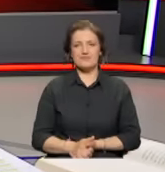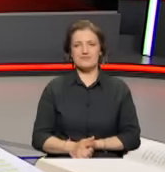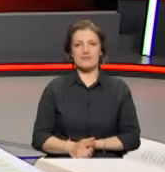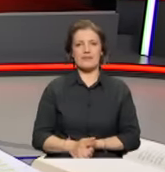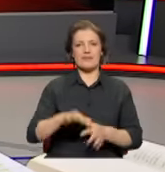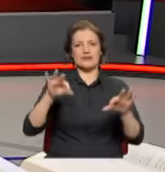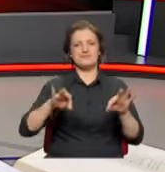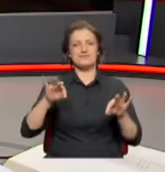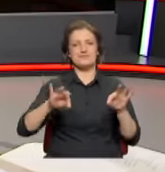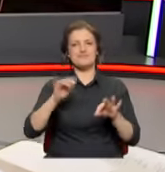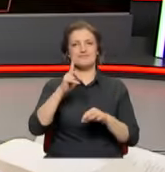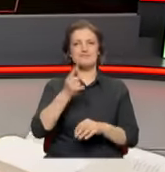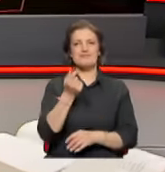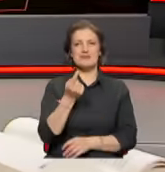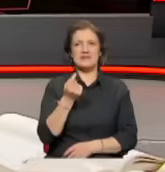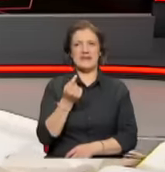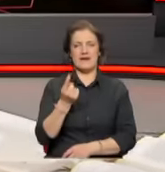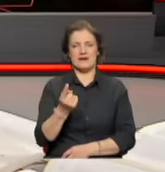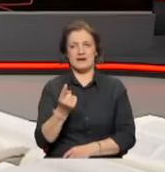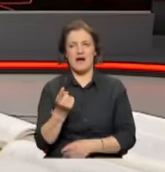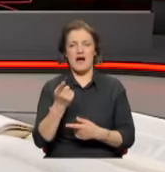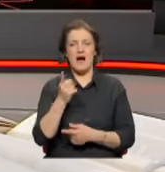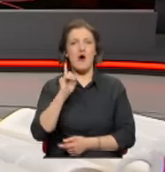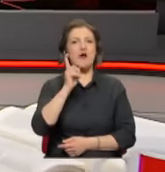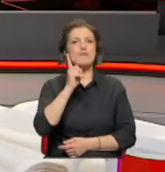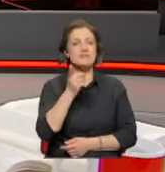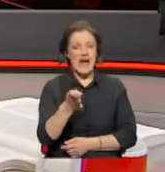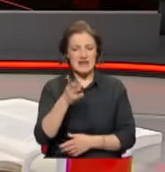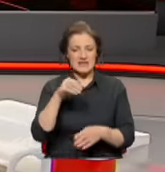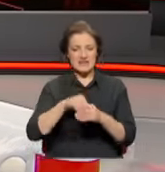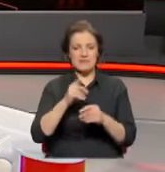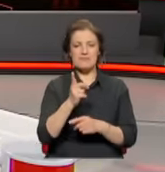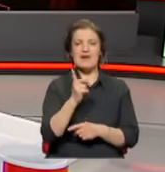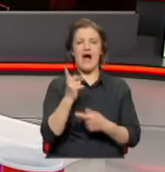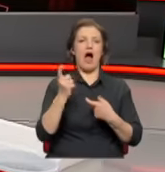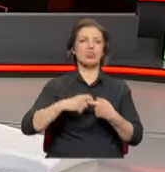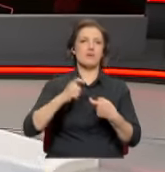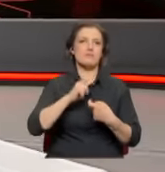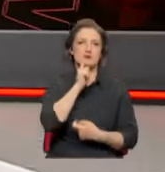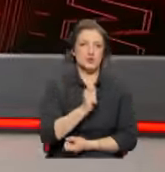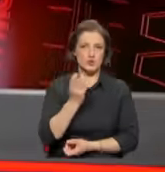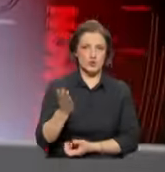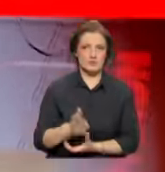Şimdi geldik bir miktar öğretmenler için bir miktar atama vaadine.